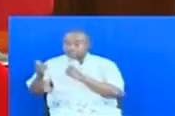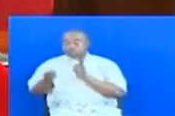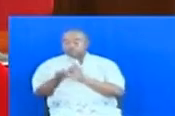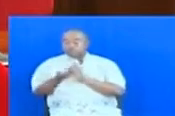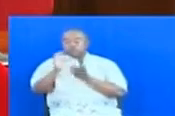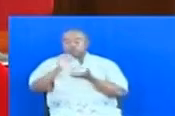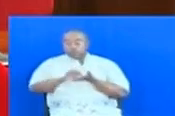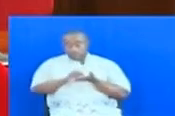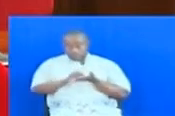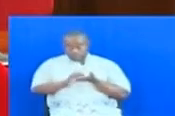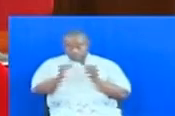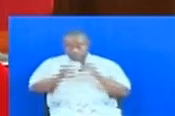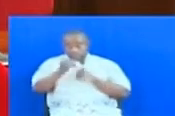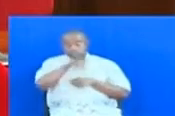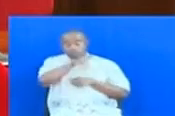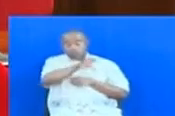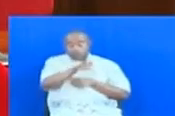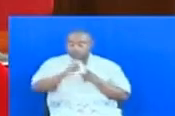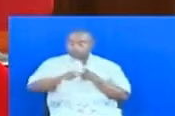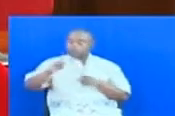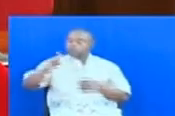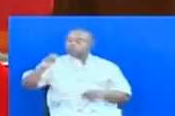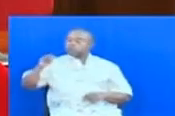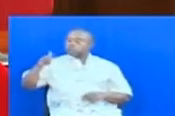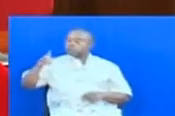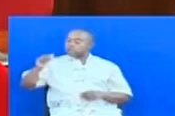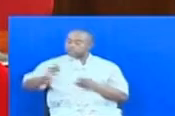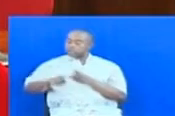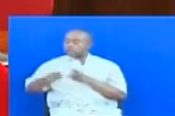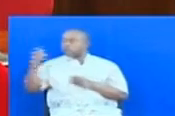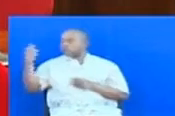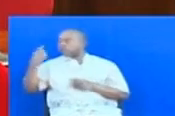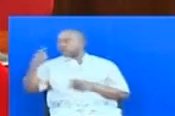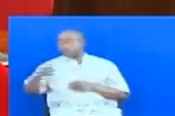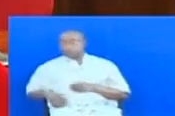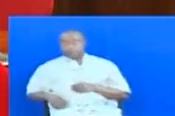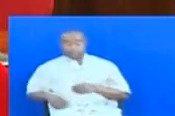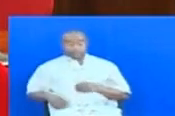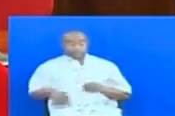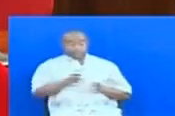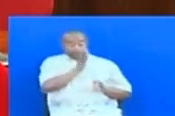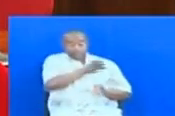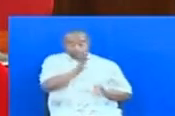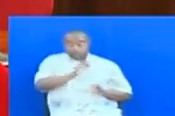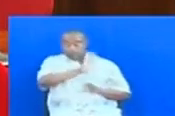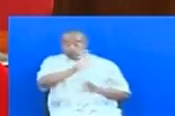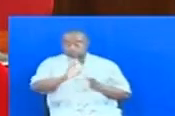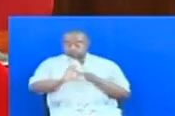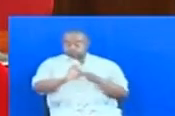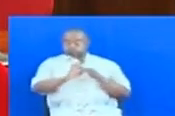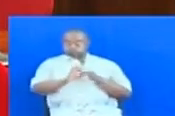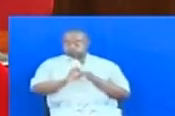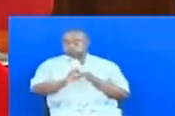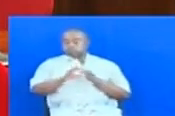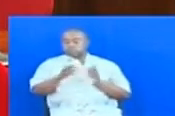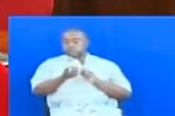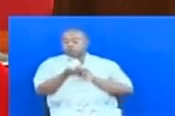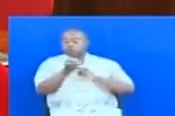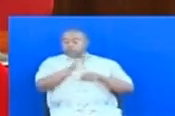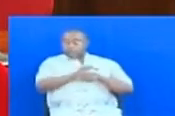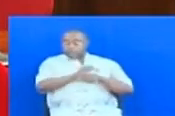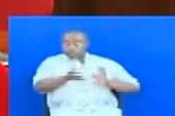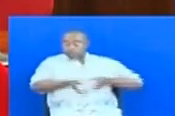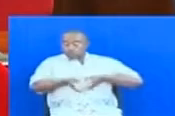ya mkoa, pia ngazi ya kanda na ngazi ya taifa. Hawa wakishirikiana na wenzetu wahandisi wa umwagiliaji ngazi